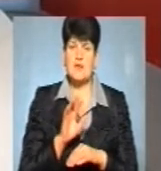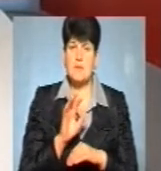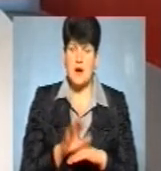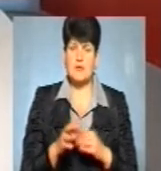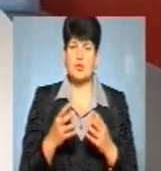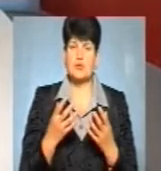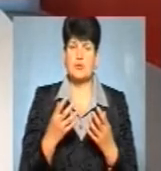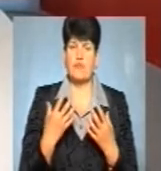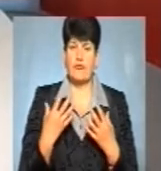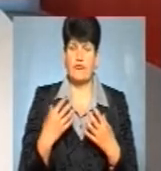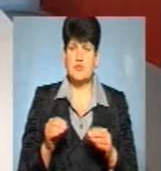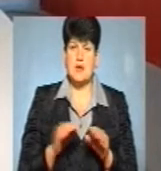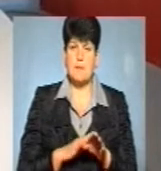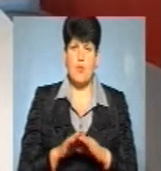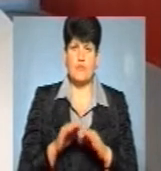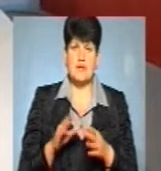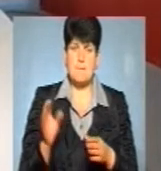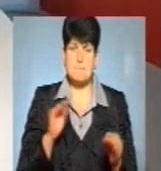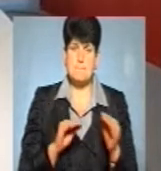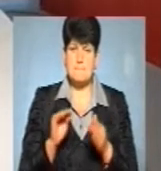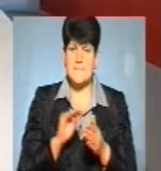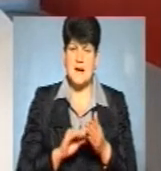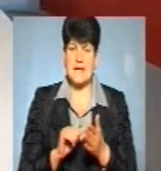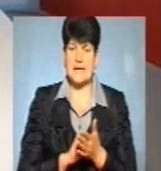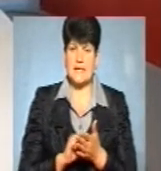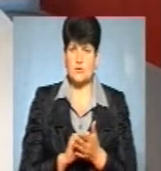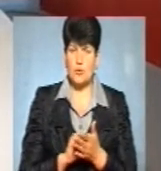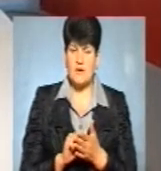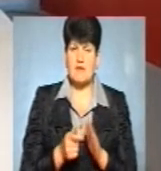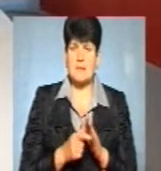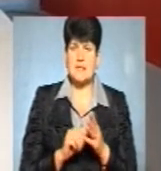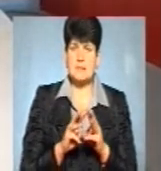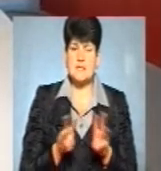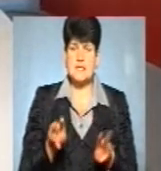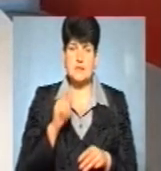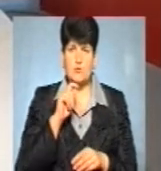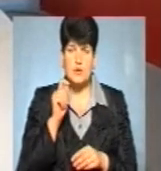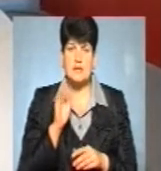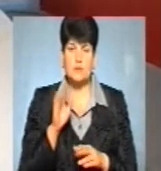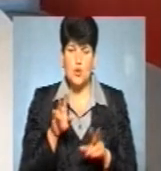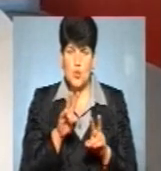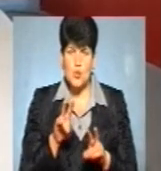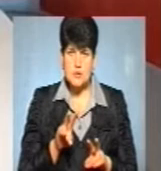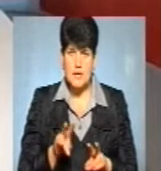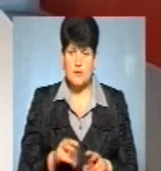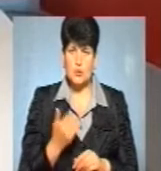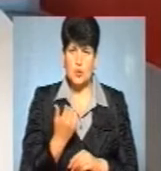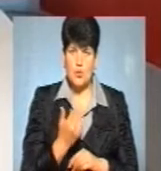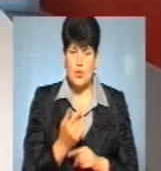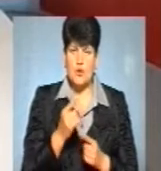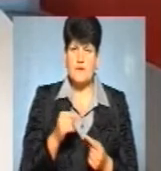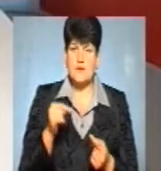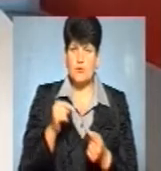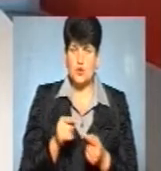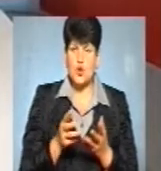вже повний пакет документів на Кабінет міністрів України, де буде розглянуто його, і відповідно до тих